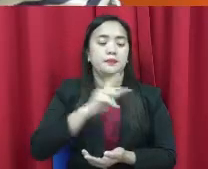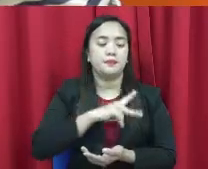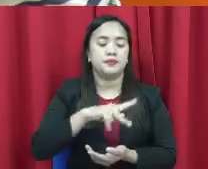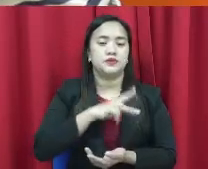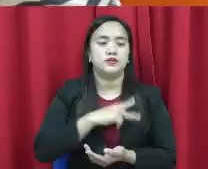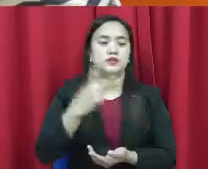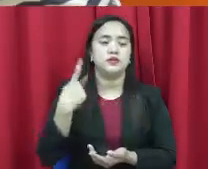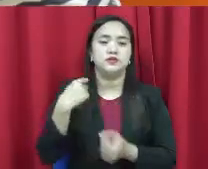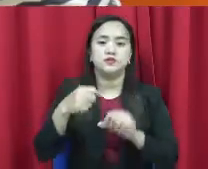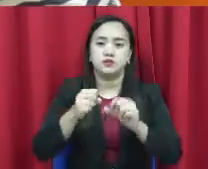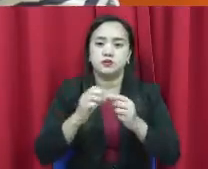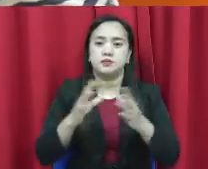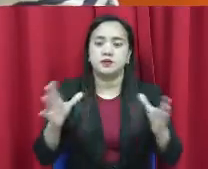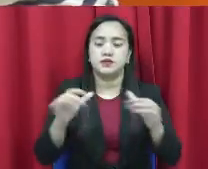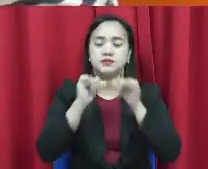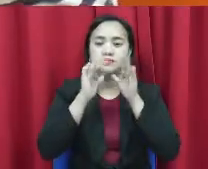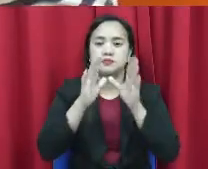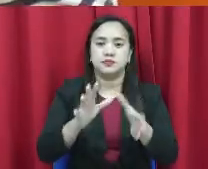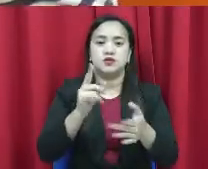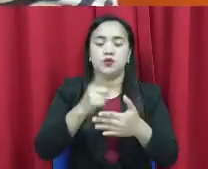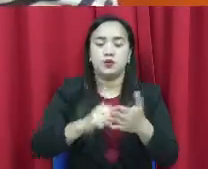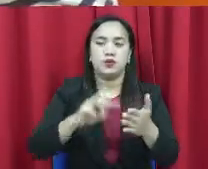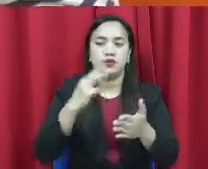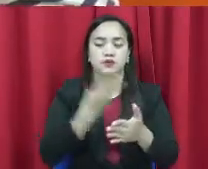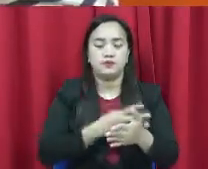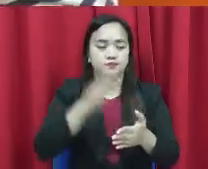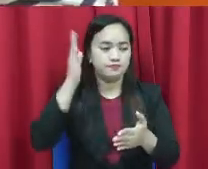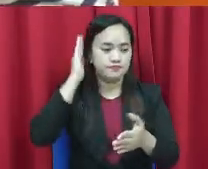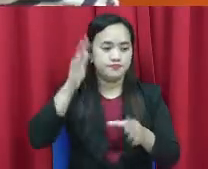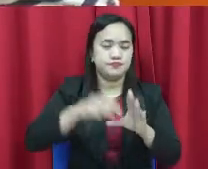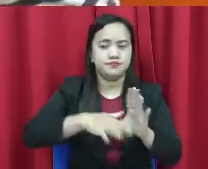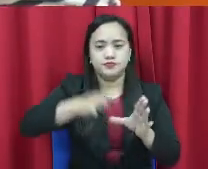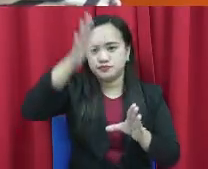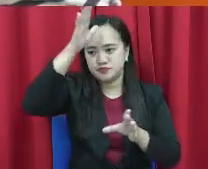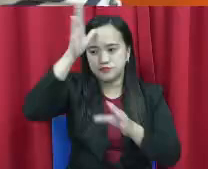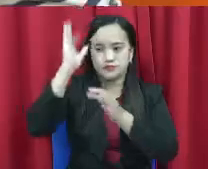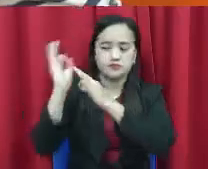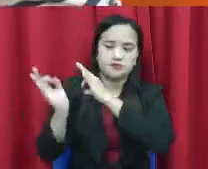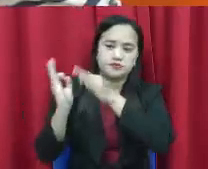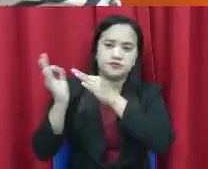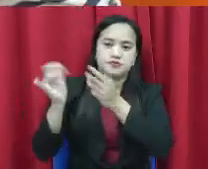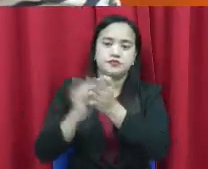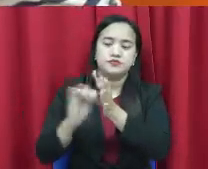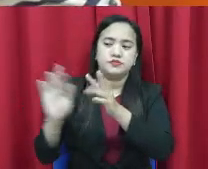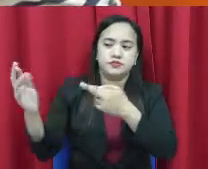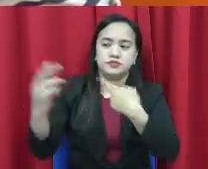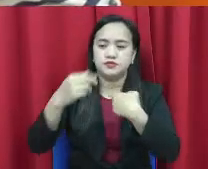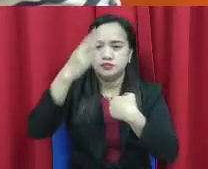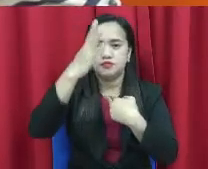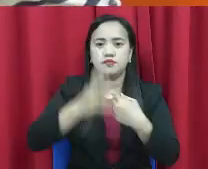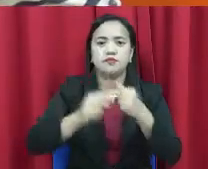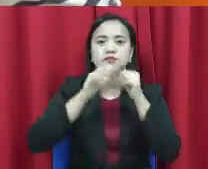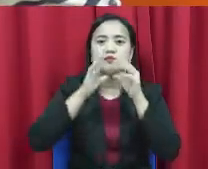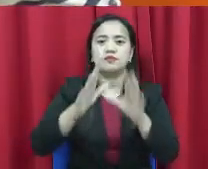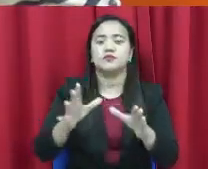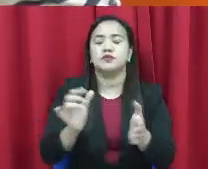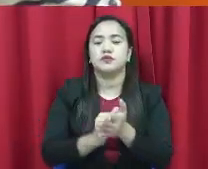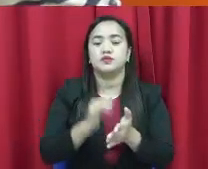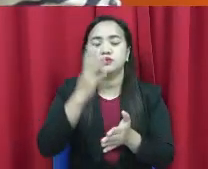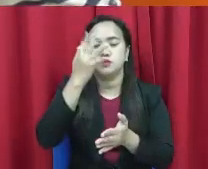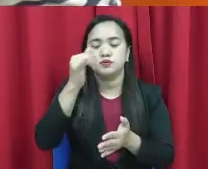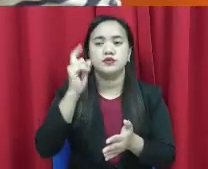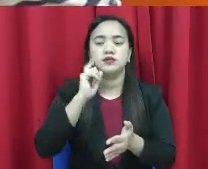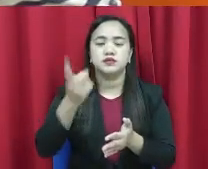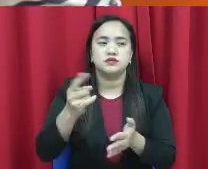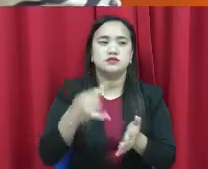ah na-bless po ako doon sa na na natanggap ko pagpapala at kaya sabi ko Kanina diniscuss ko kay ma'am